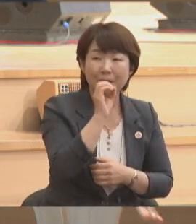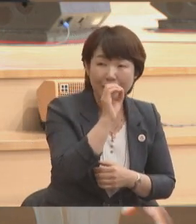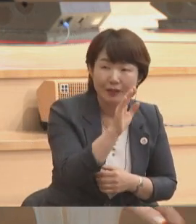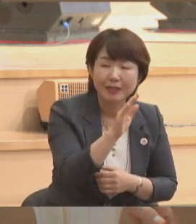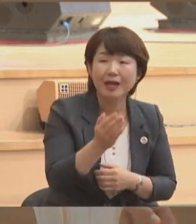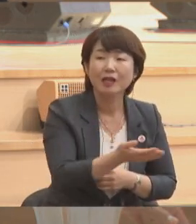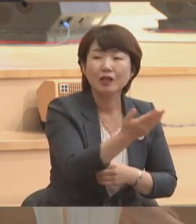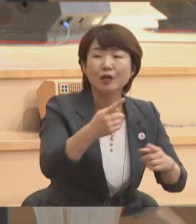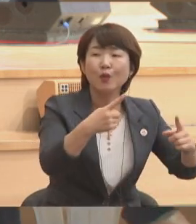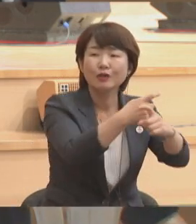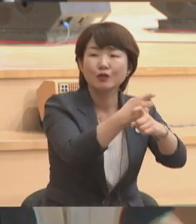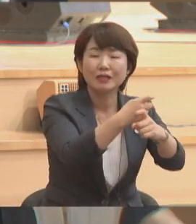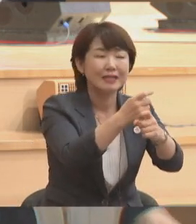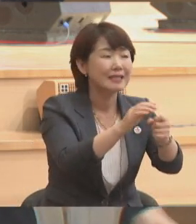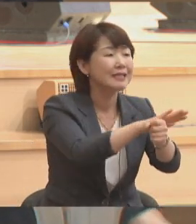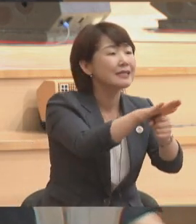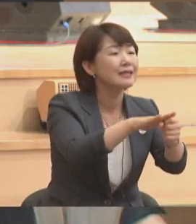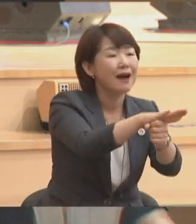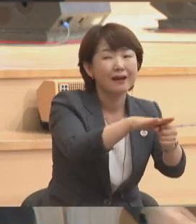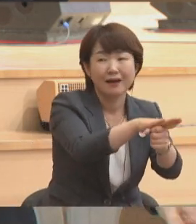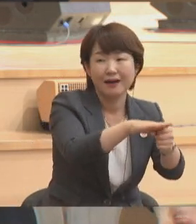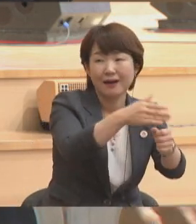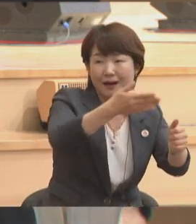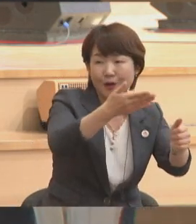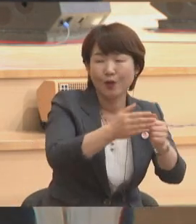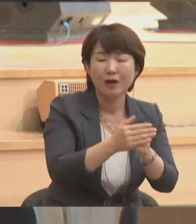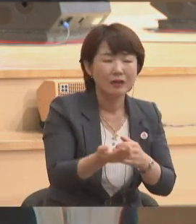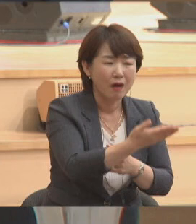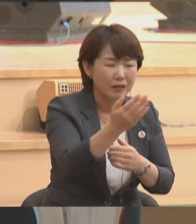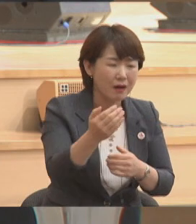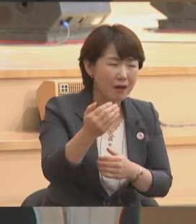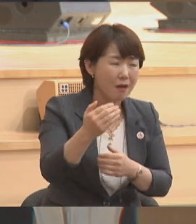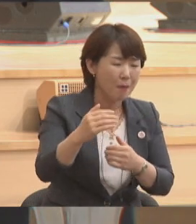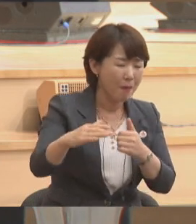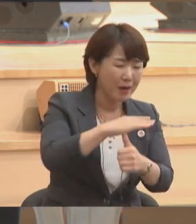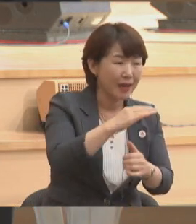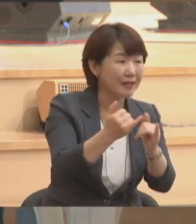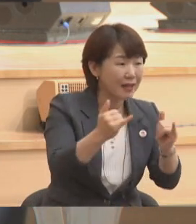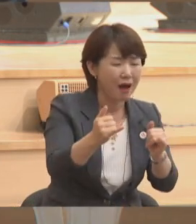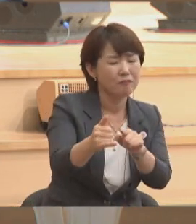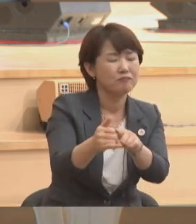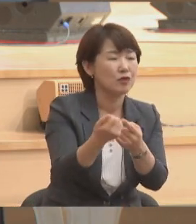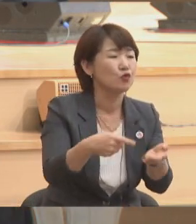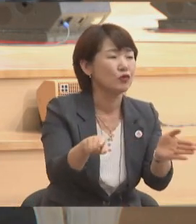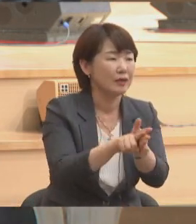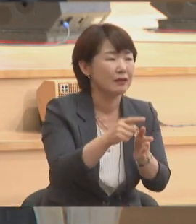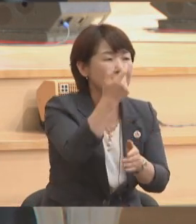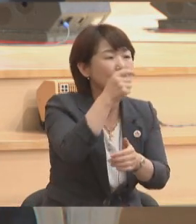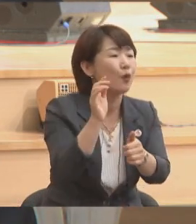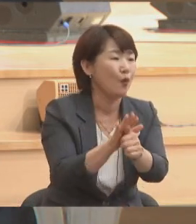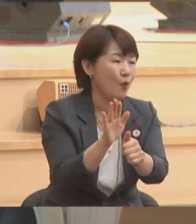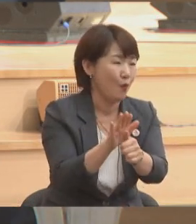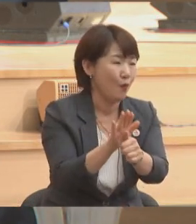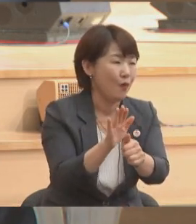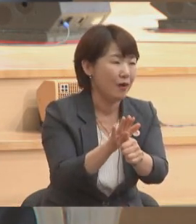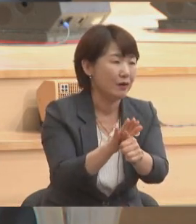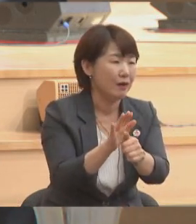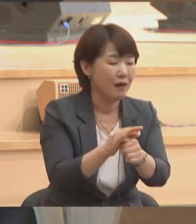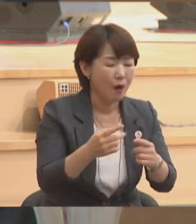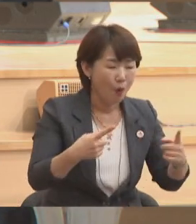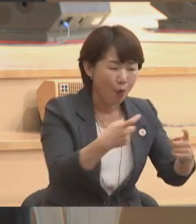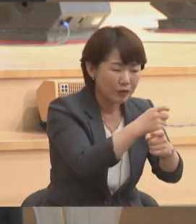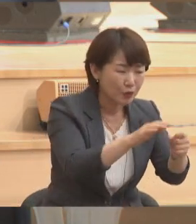이르노니 너희 원수를 사랑하며 너희를 박해하는 자를 위하여 기도하라. 아멘. 자, 원수를